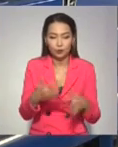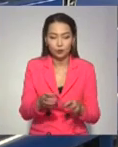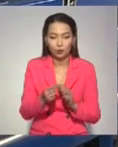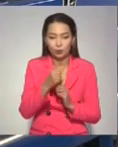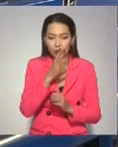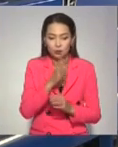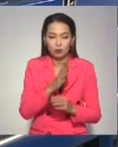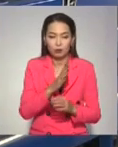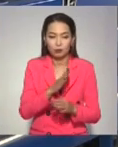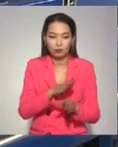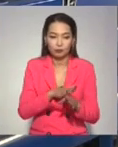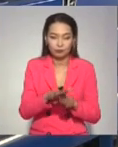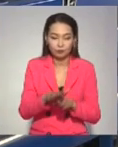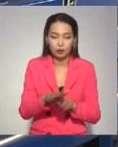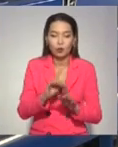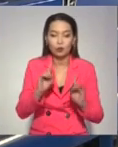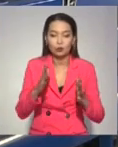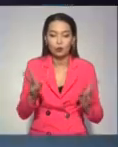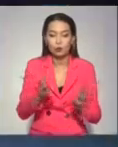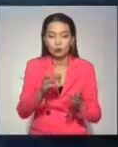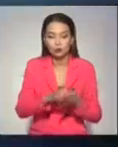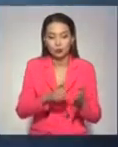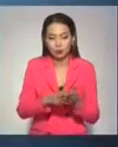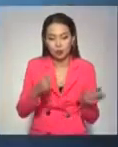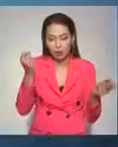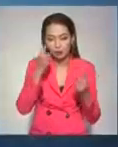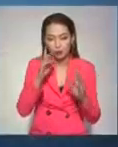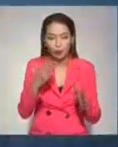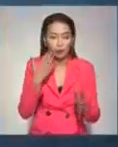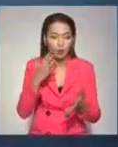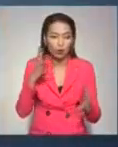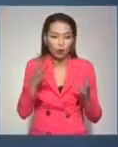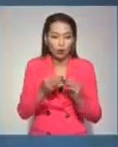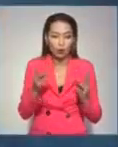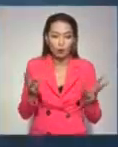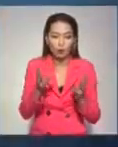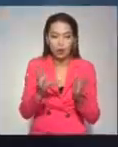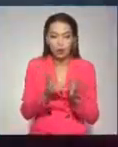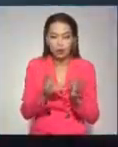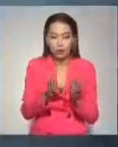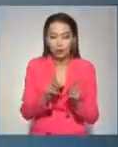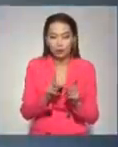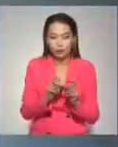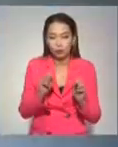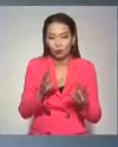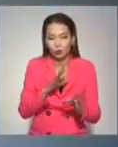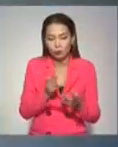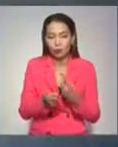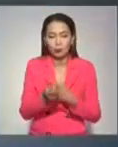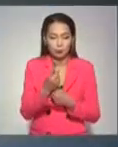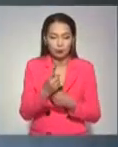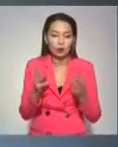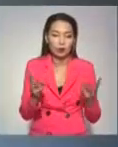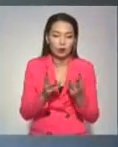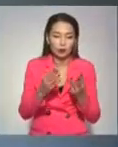жойылды. Өрттің шығу себептері анықталуда. Алдын ала болжам бойынша өрт электр қуатының қысқа тұйықталуынан болуы мүмкін. Бұл